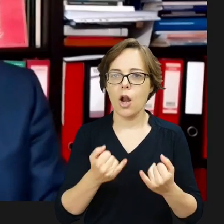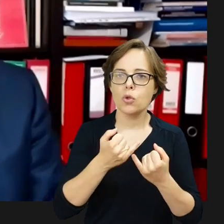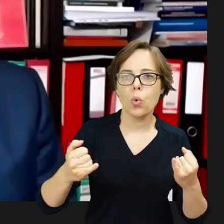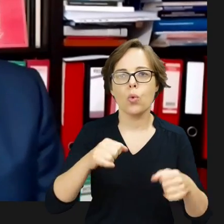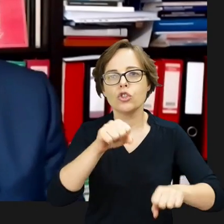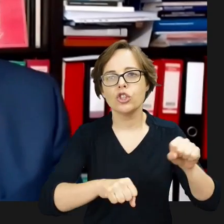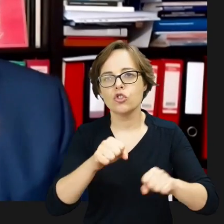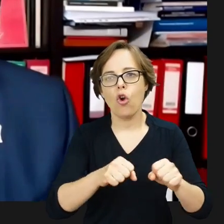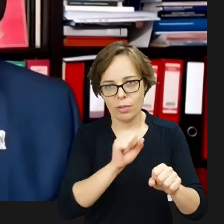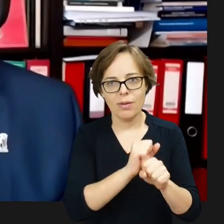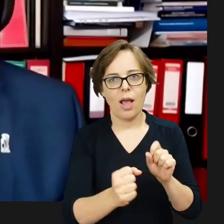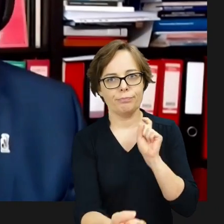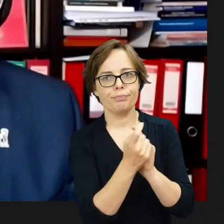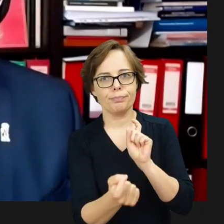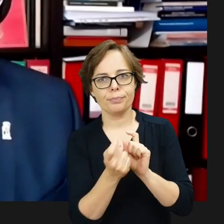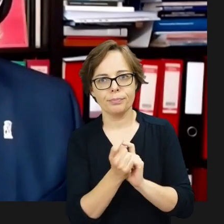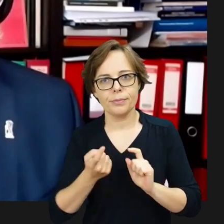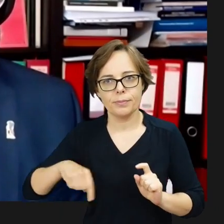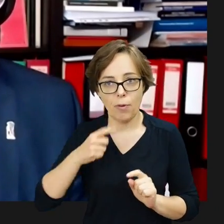więcej, to